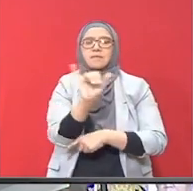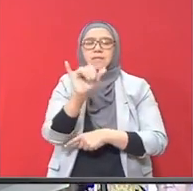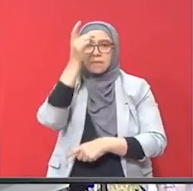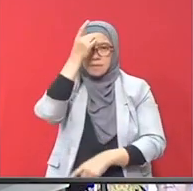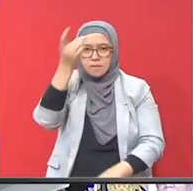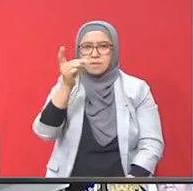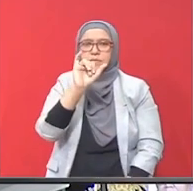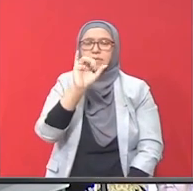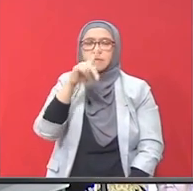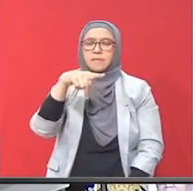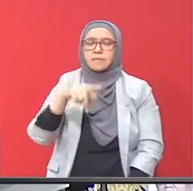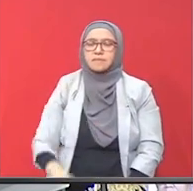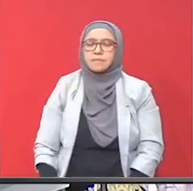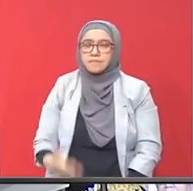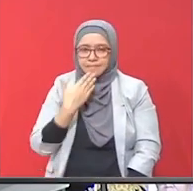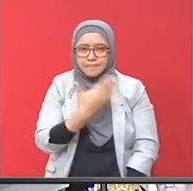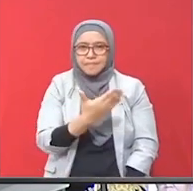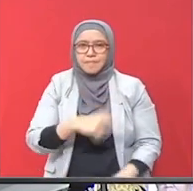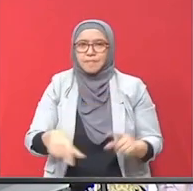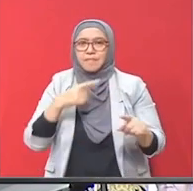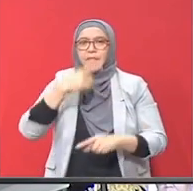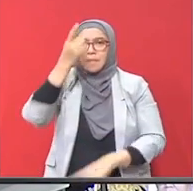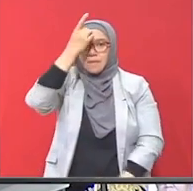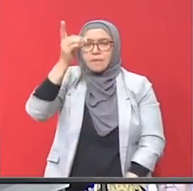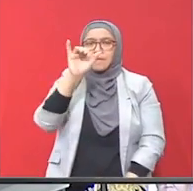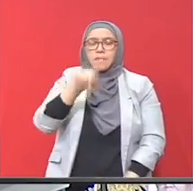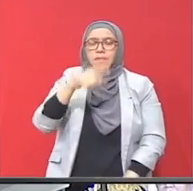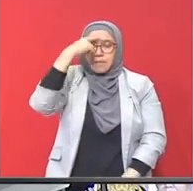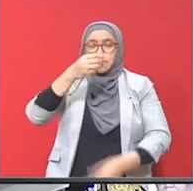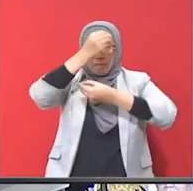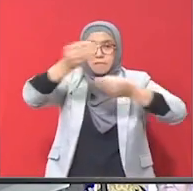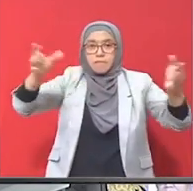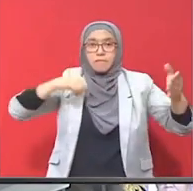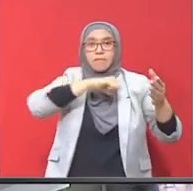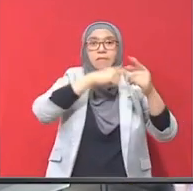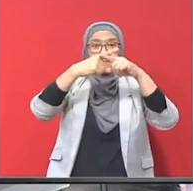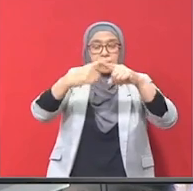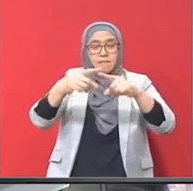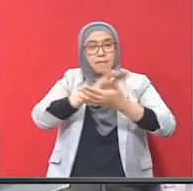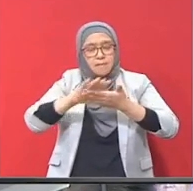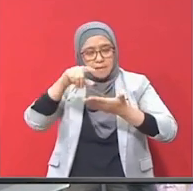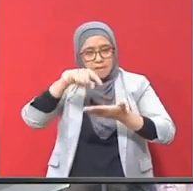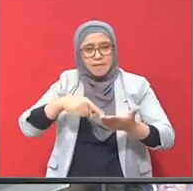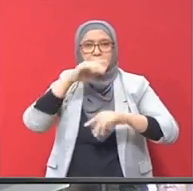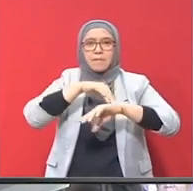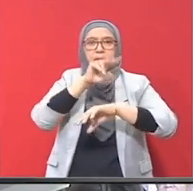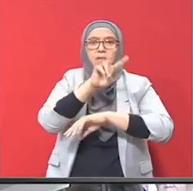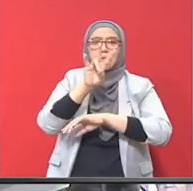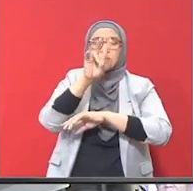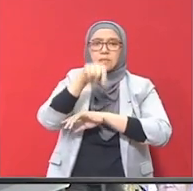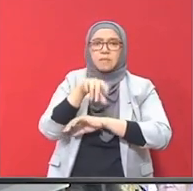R25 kasih satu ini Bertuah untuk makluman ahli dewan yang mulia ini Pakde 27oz